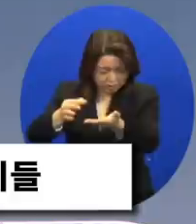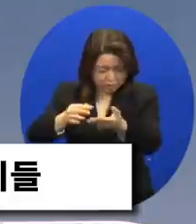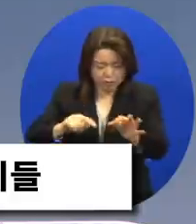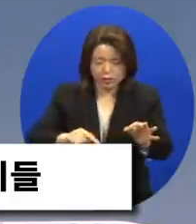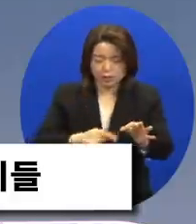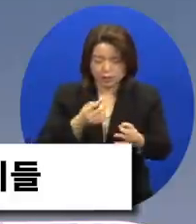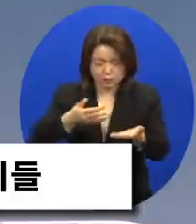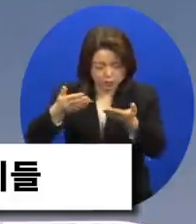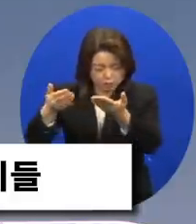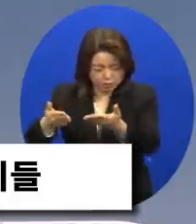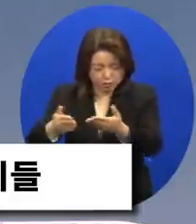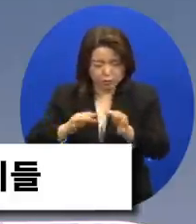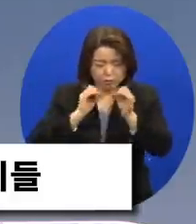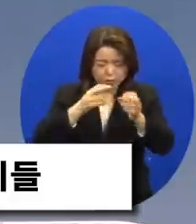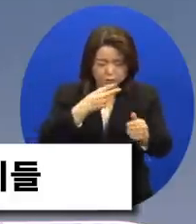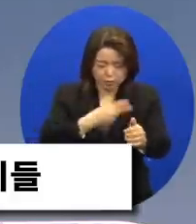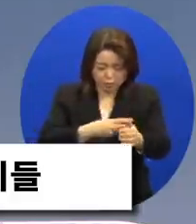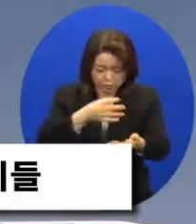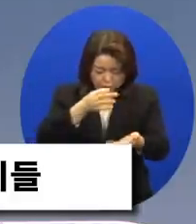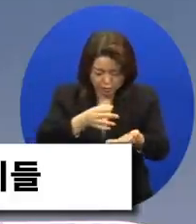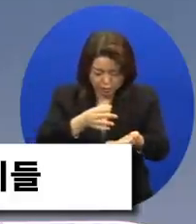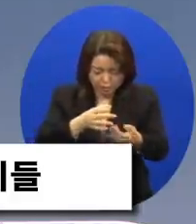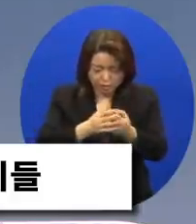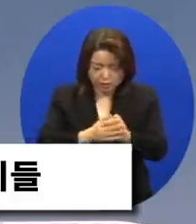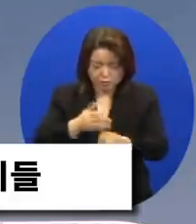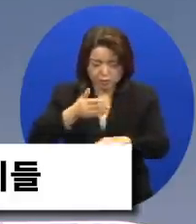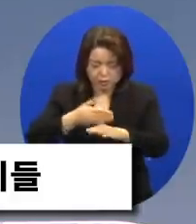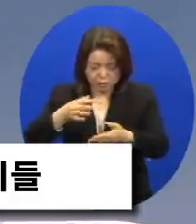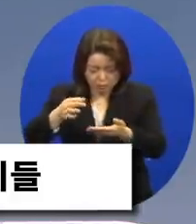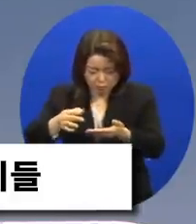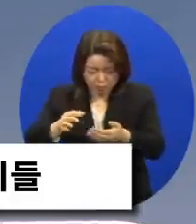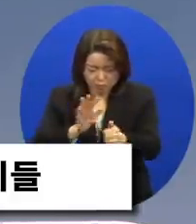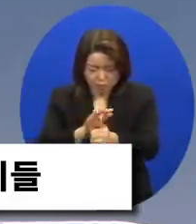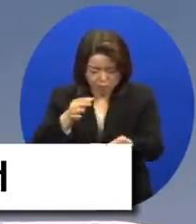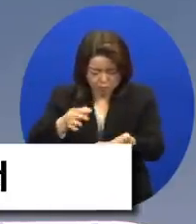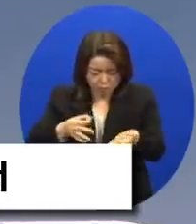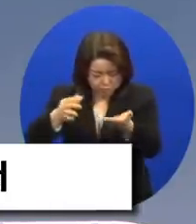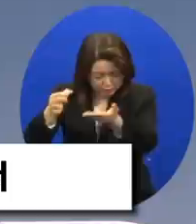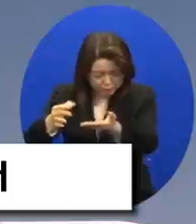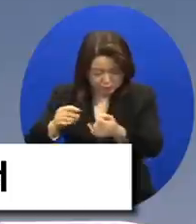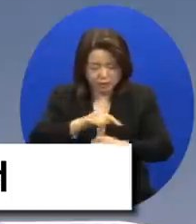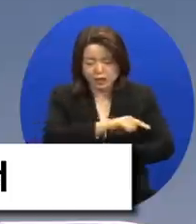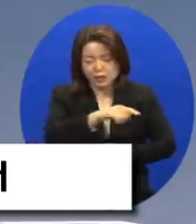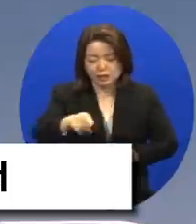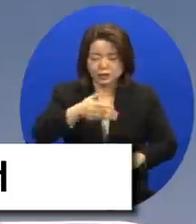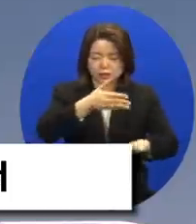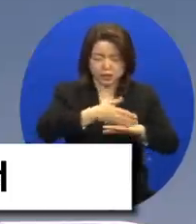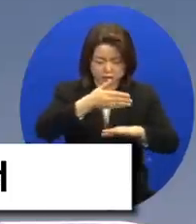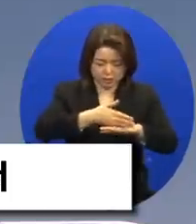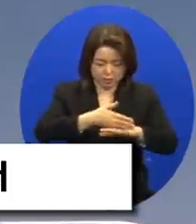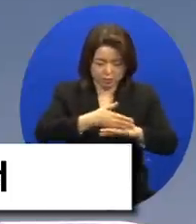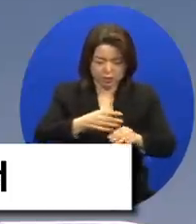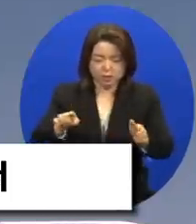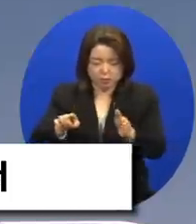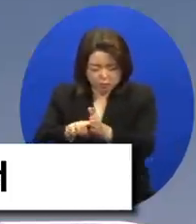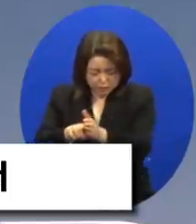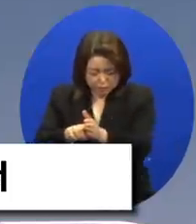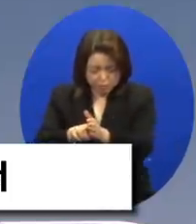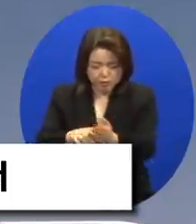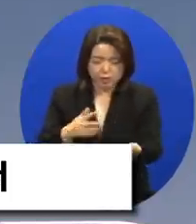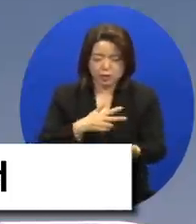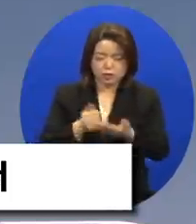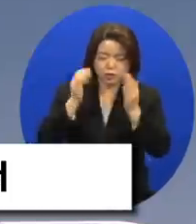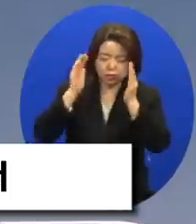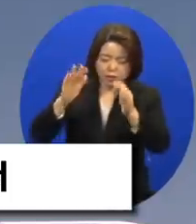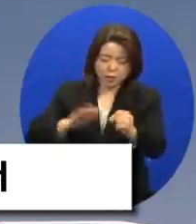드리고 성경 09 지원금을 봉헌하는 리드 주님 그들의 감사를 믿음을 주님을